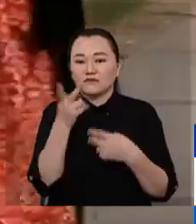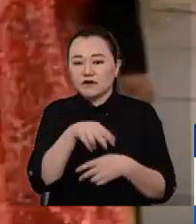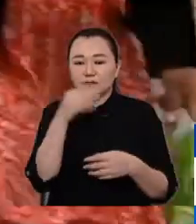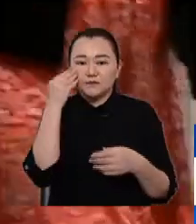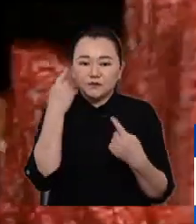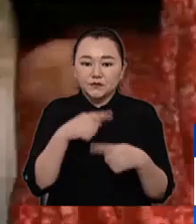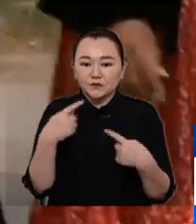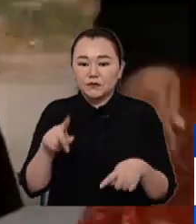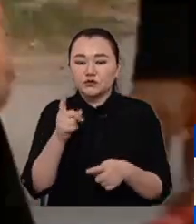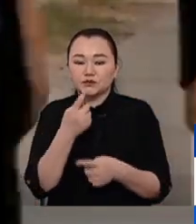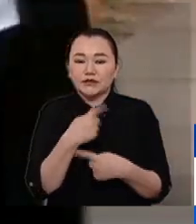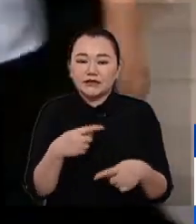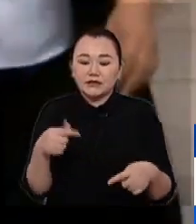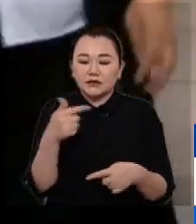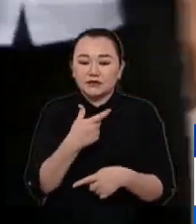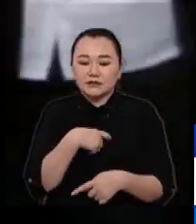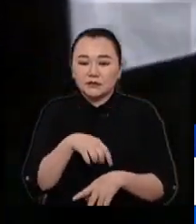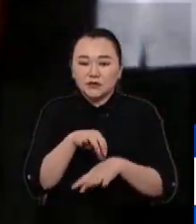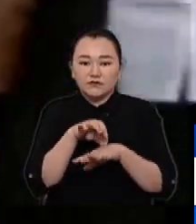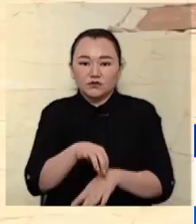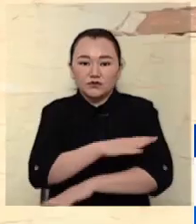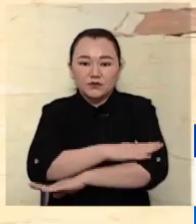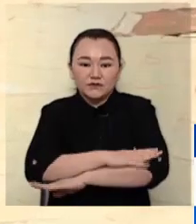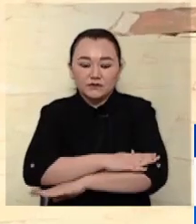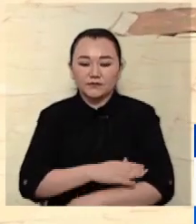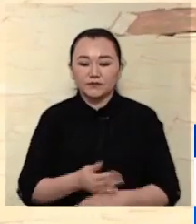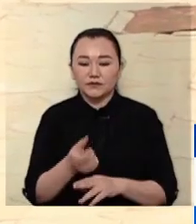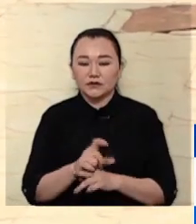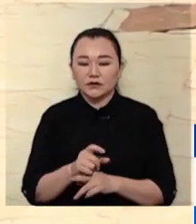почему некоторые наши граждане так себя ведут.